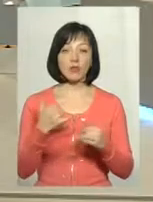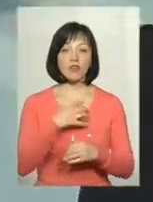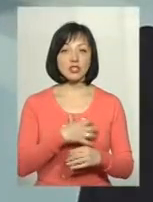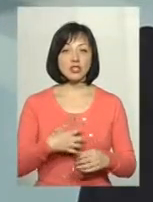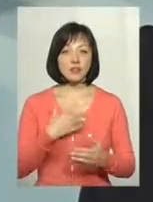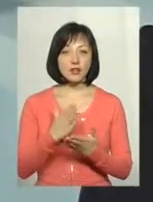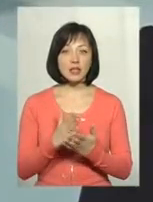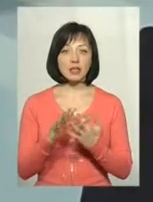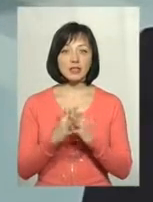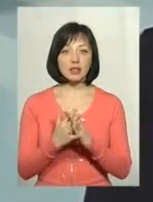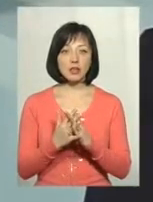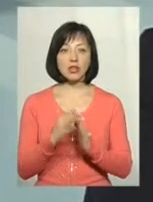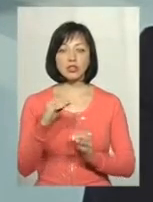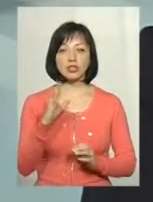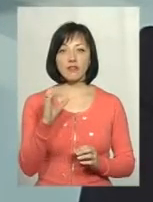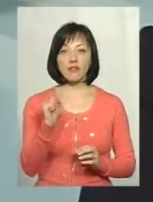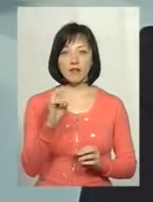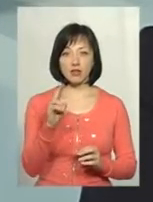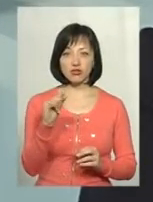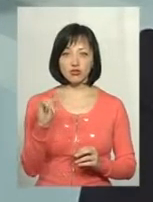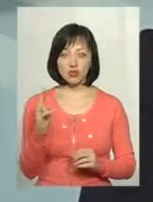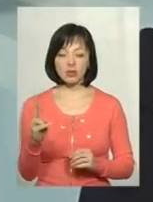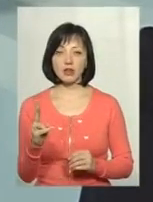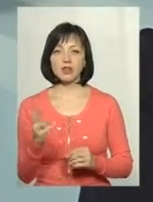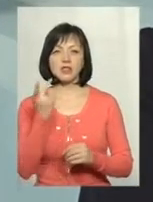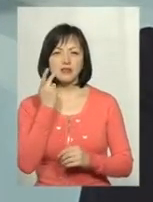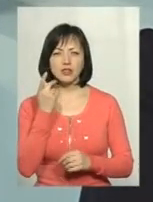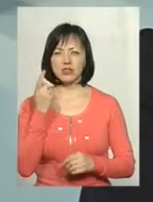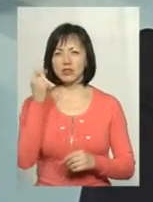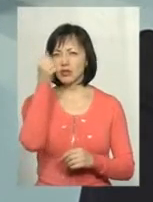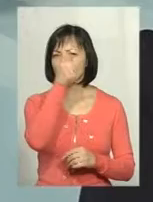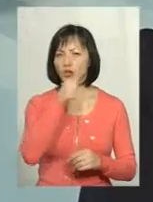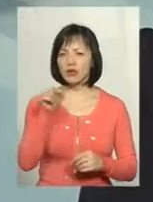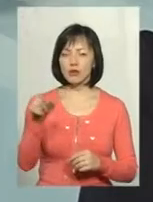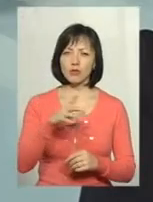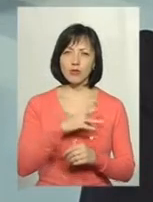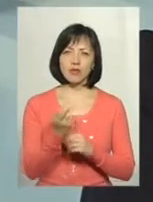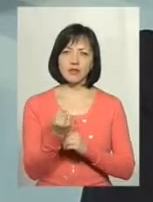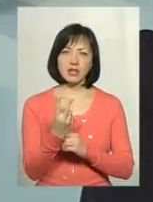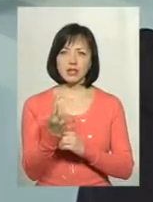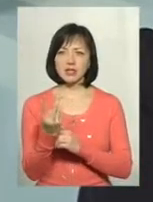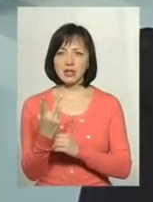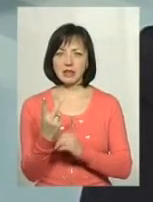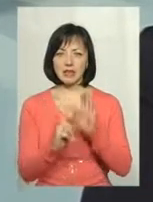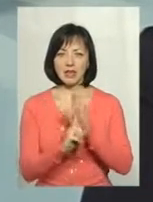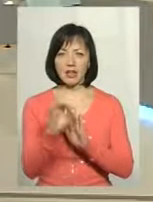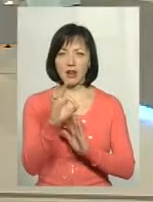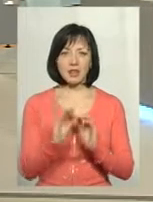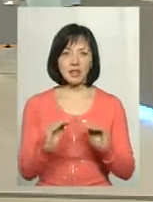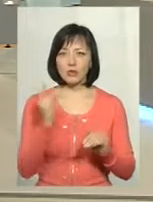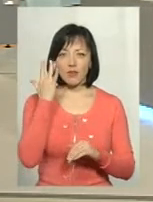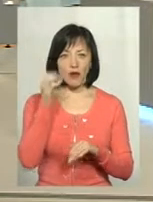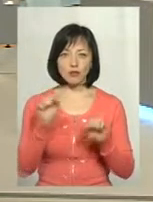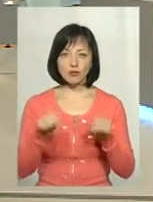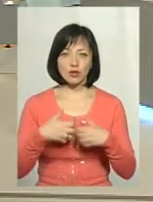є село Великий Жванчик. Там завжди, роки, відколи ця школа, там було 12-13 градусів. Там навіть діти не уявляли,